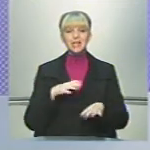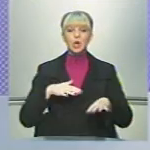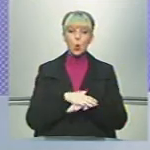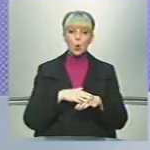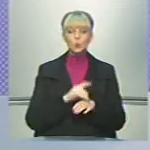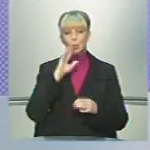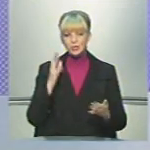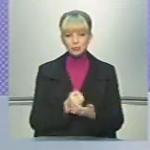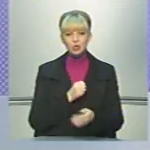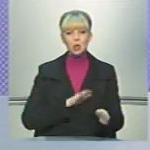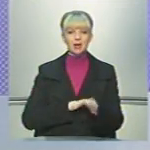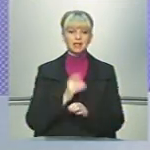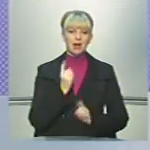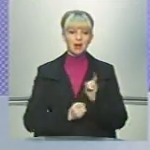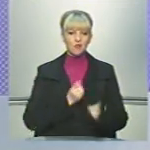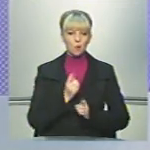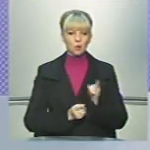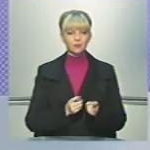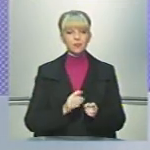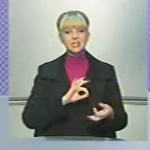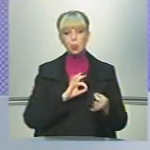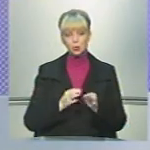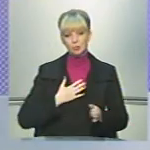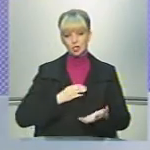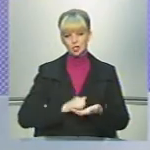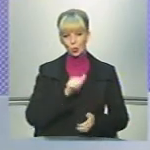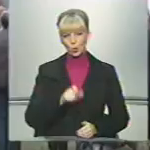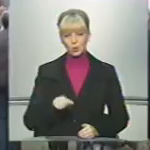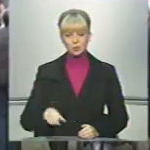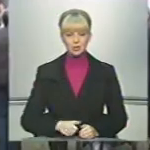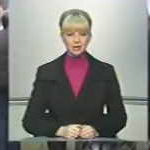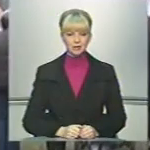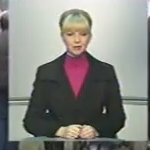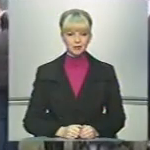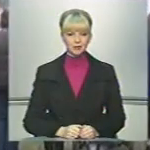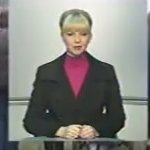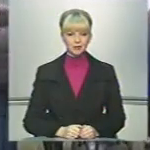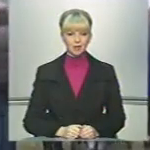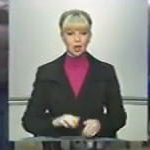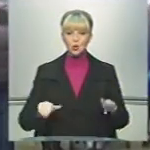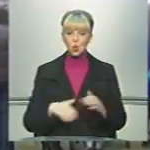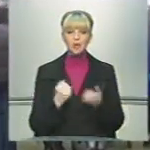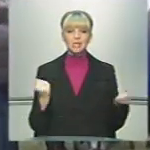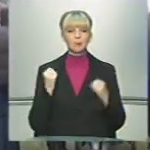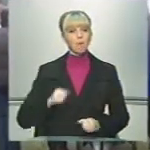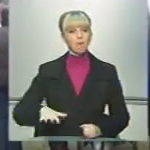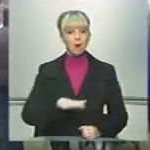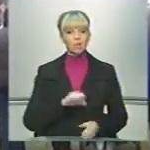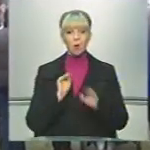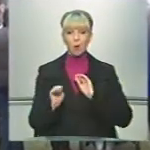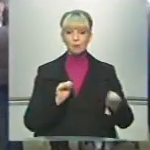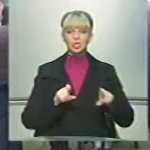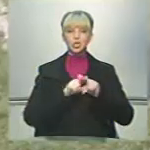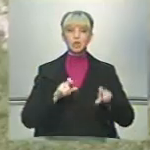рахунок успішної реалізації реформи. З подробицями – наші кореспонденти. Новенький спортмайданчик облаштували